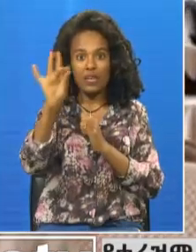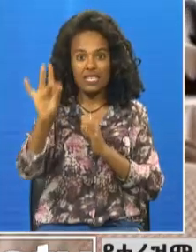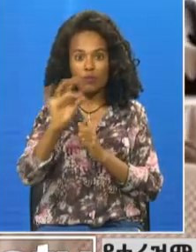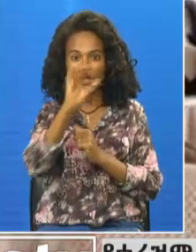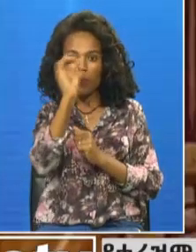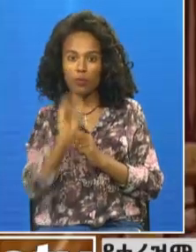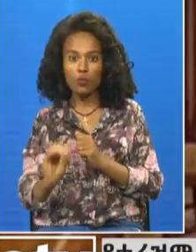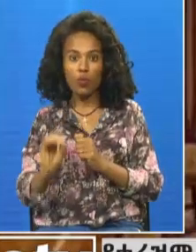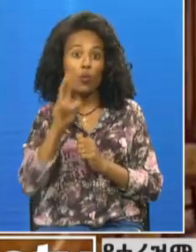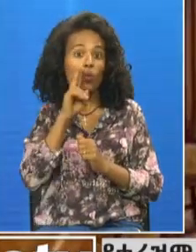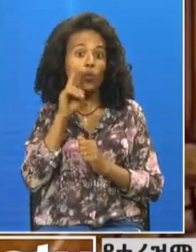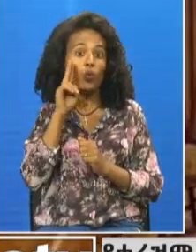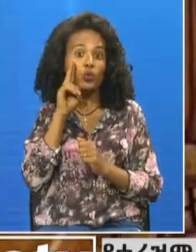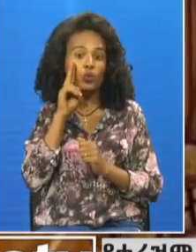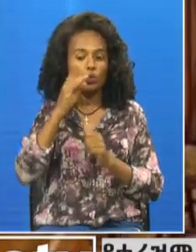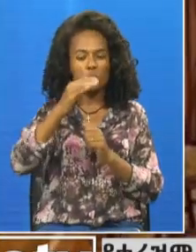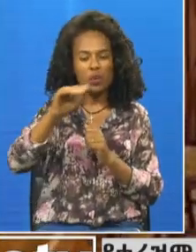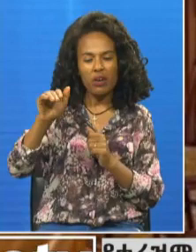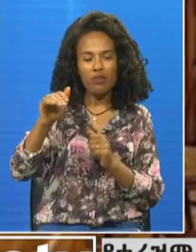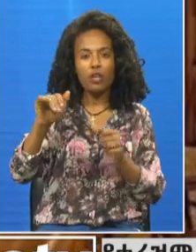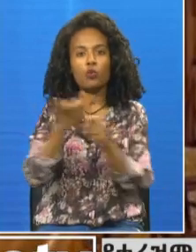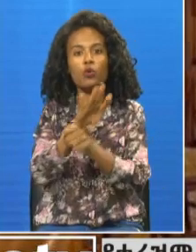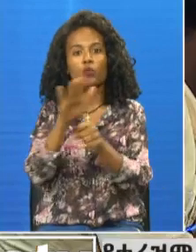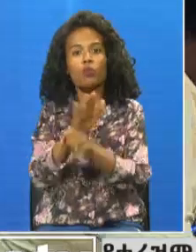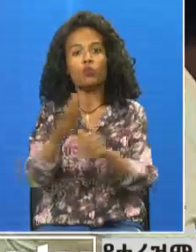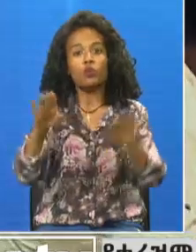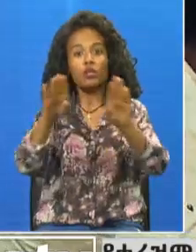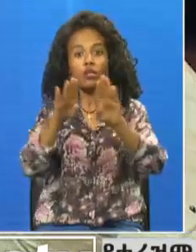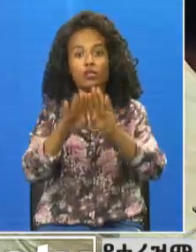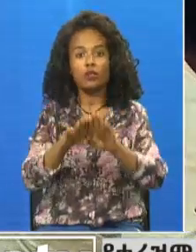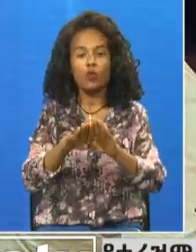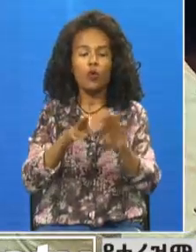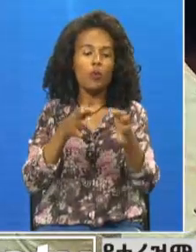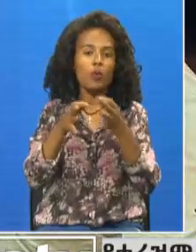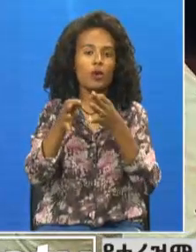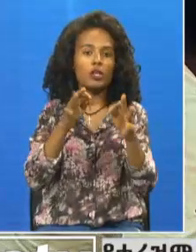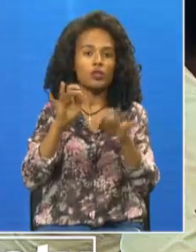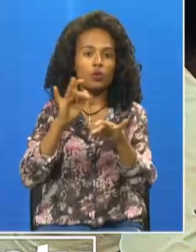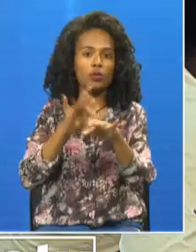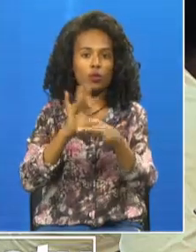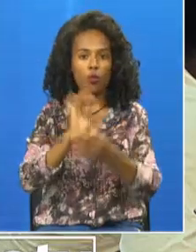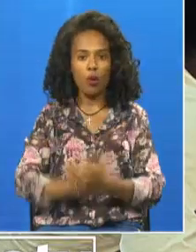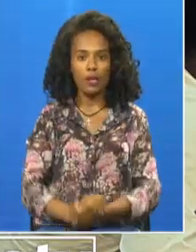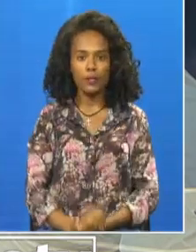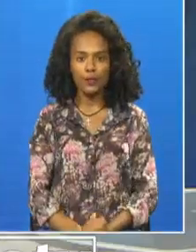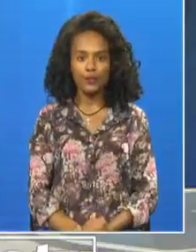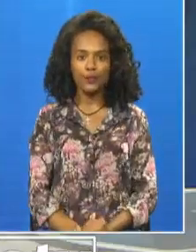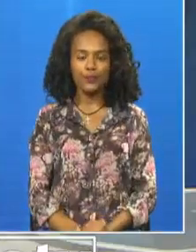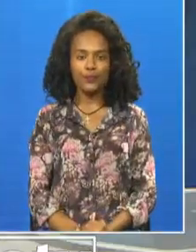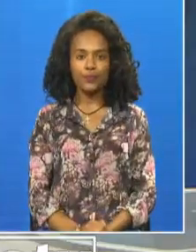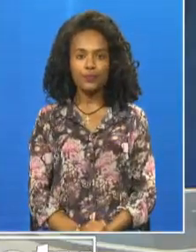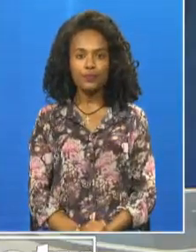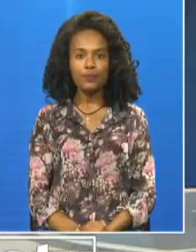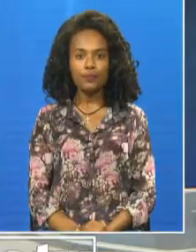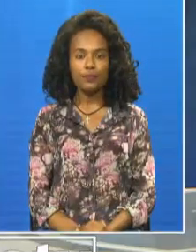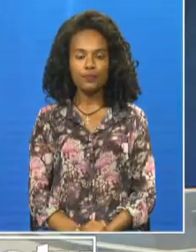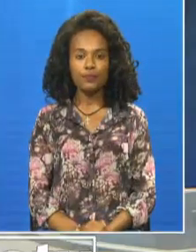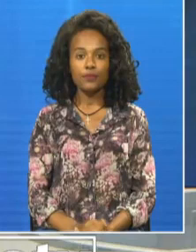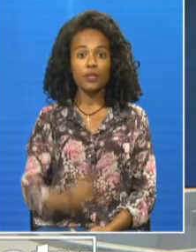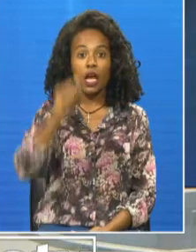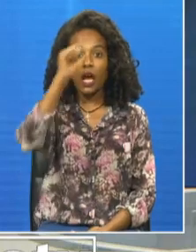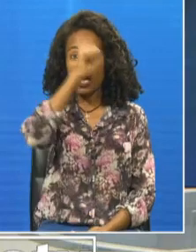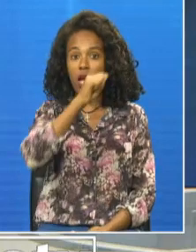ቫይረስ የተጠረጠሩ ግለሰቦች ናሙና የሚመጣበት የመጀመሪያው ክፍል ነው። ጎጂ ኢንቫይሮንመንቱን ሊበክሉ የሚችሉ